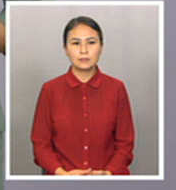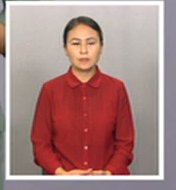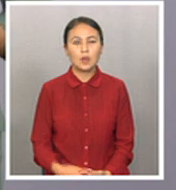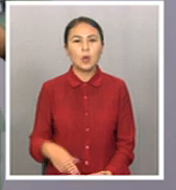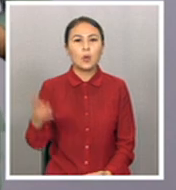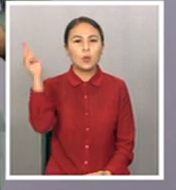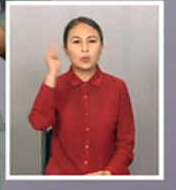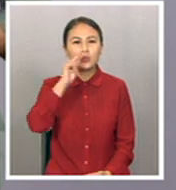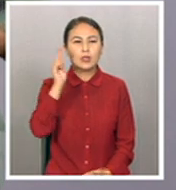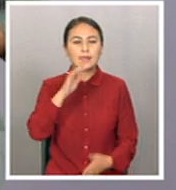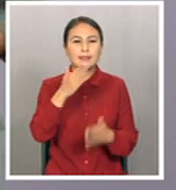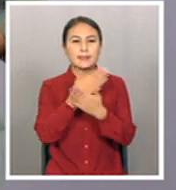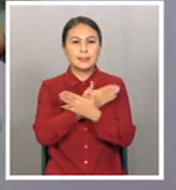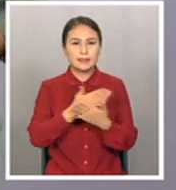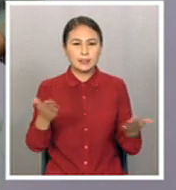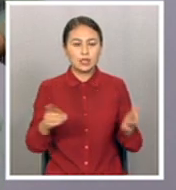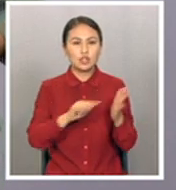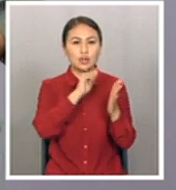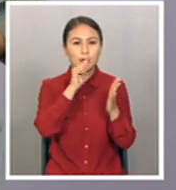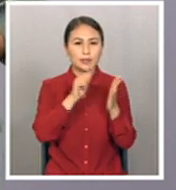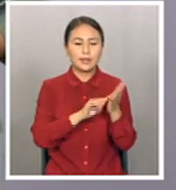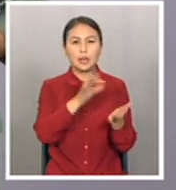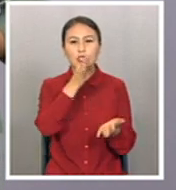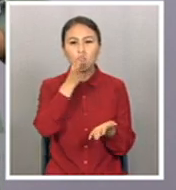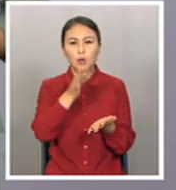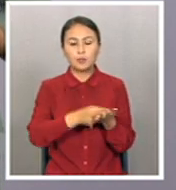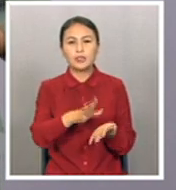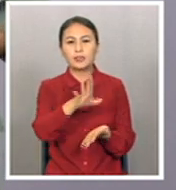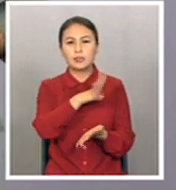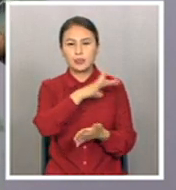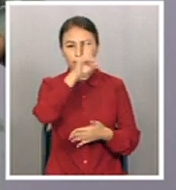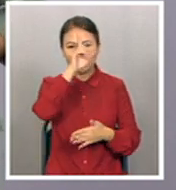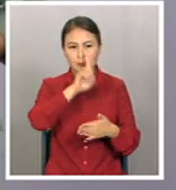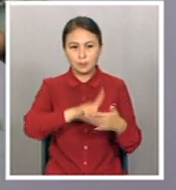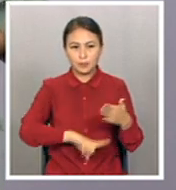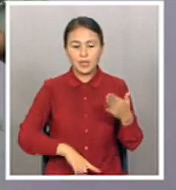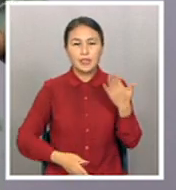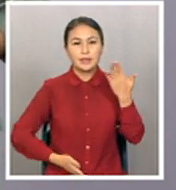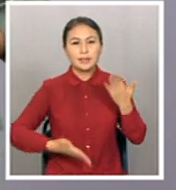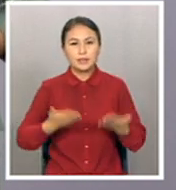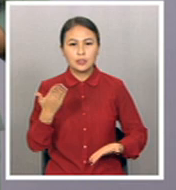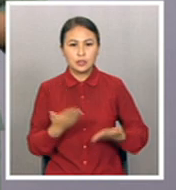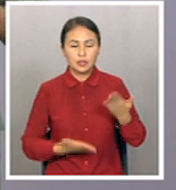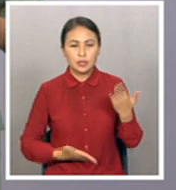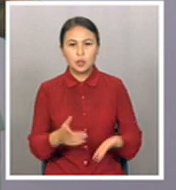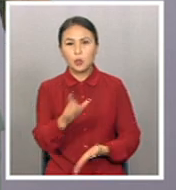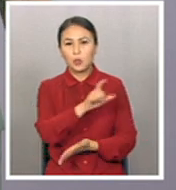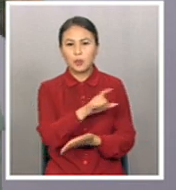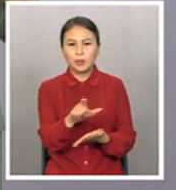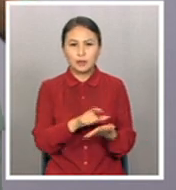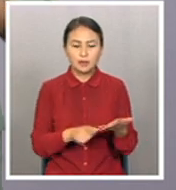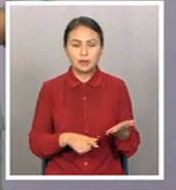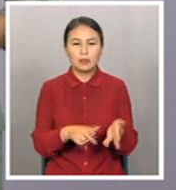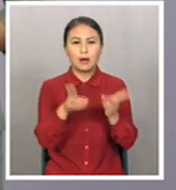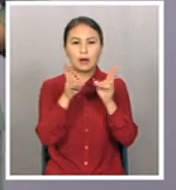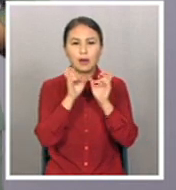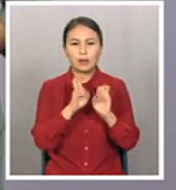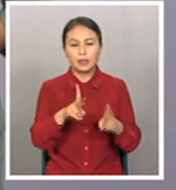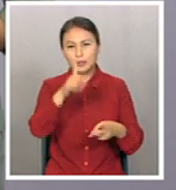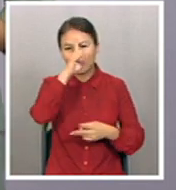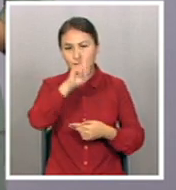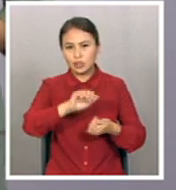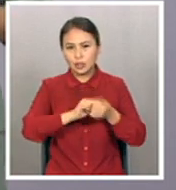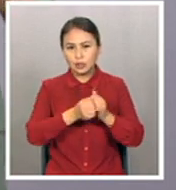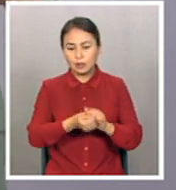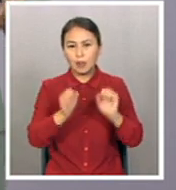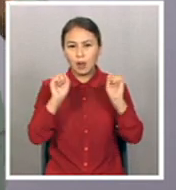Оқушылар, сіздер сұрақтарға жауап берді деген сенімдемін. Ендеше, өлеңді қалай тез жаттап алуға